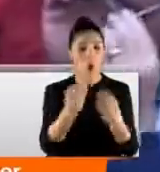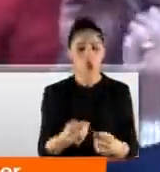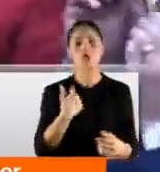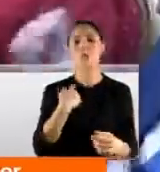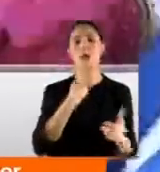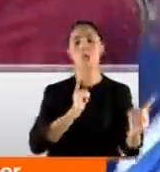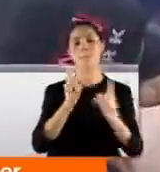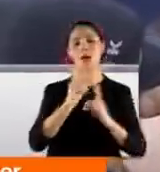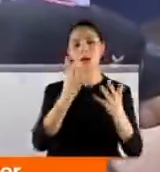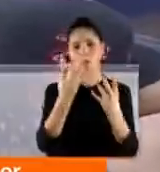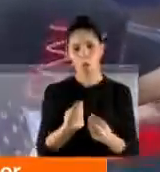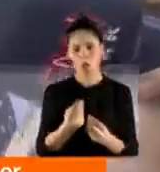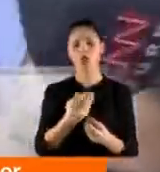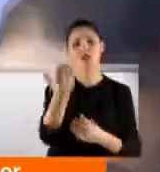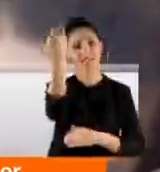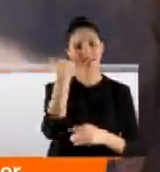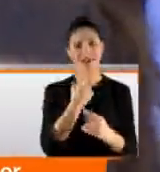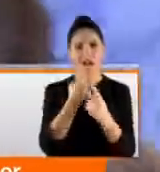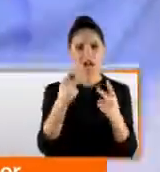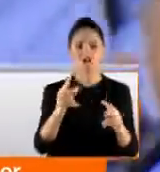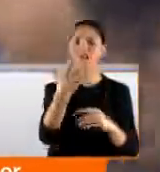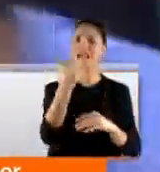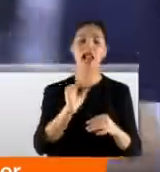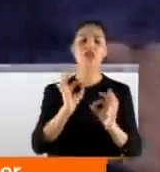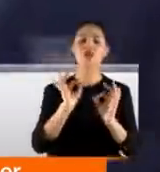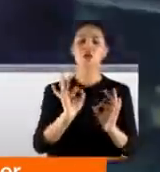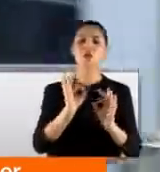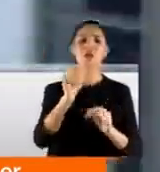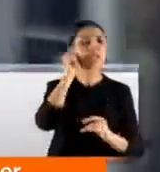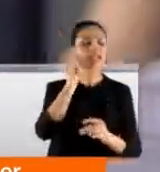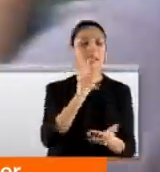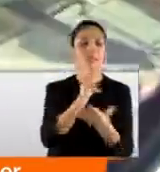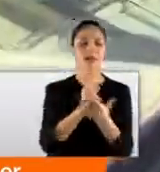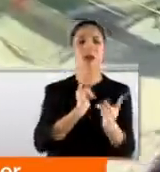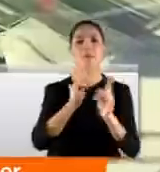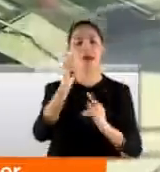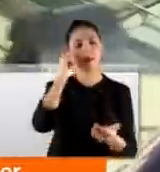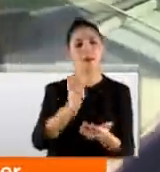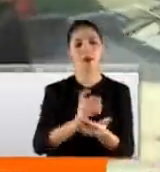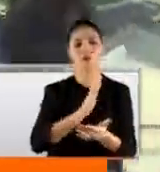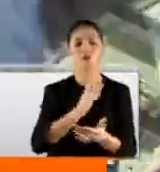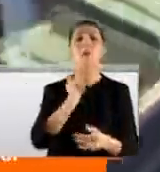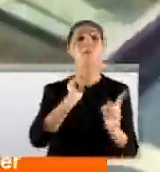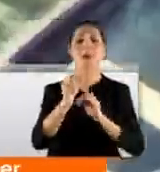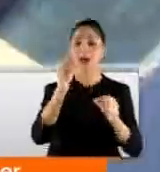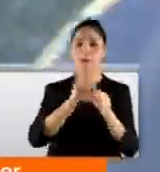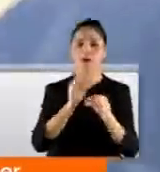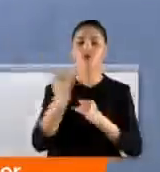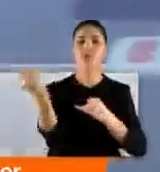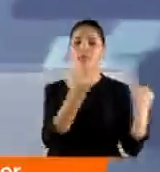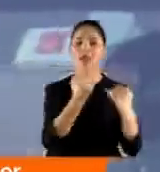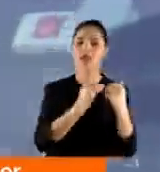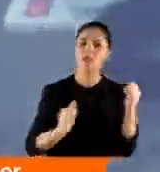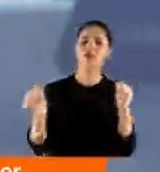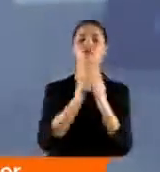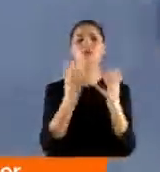hukuki yolları kullanacağını açıklamıştı. Önümüzdeki günlerde disiplin kararını yargıya taşıyacak. Mahkeme aşamasında tartışmanın da